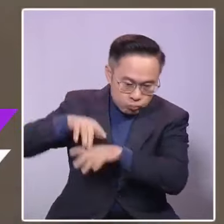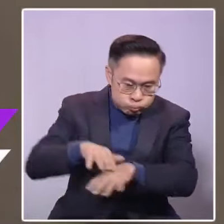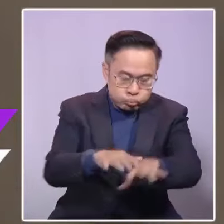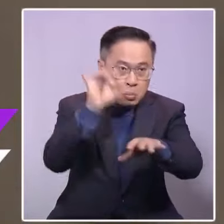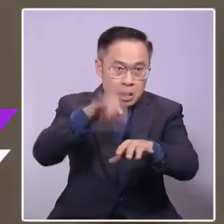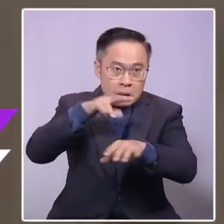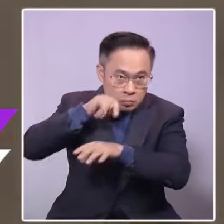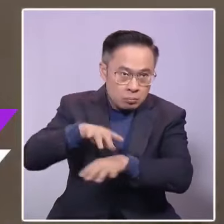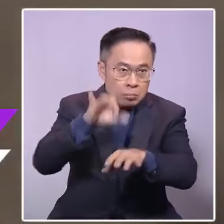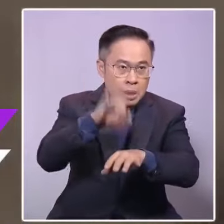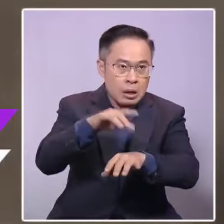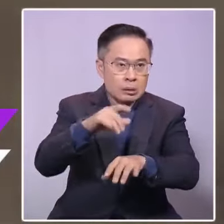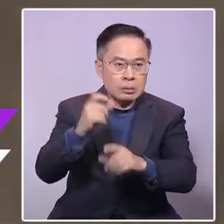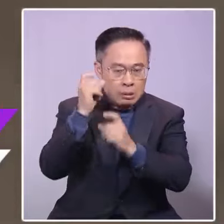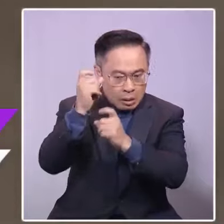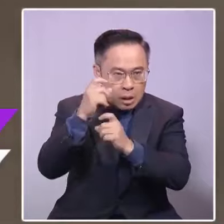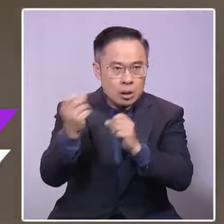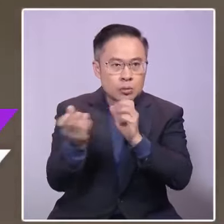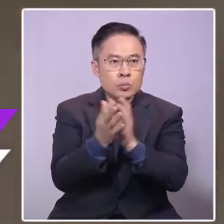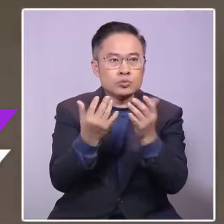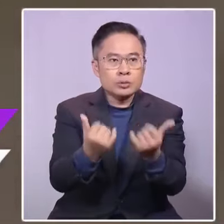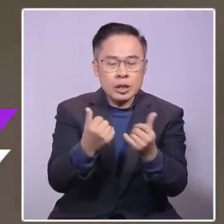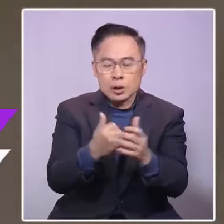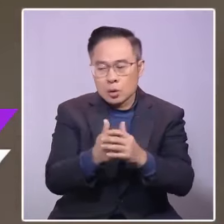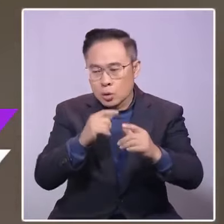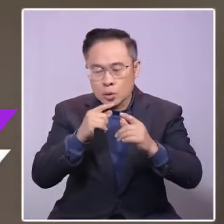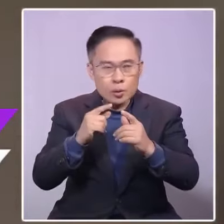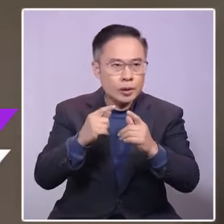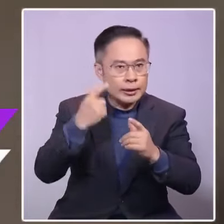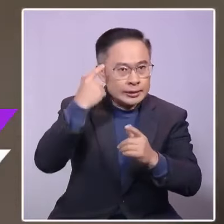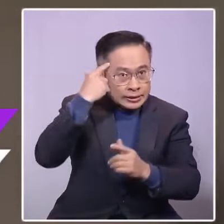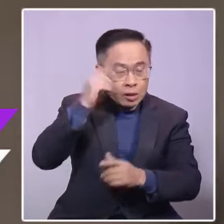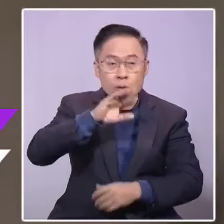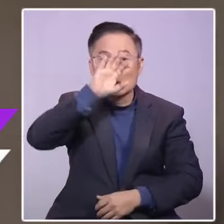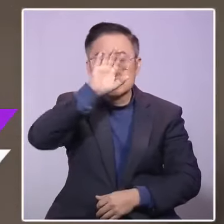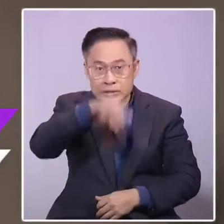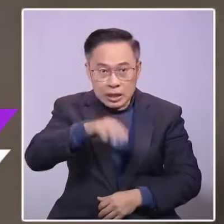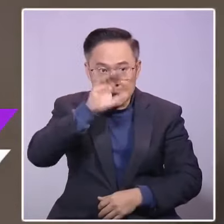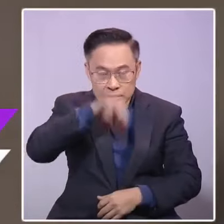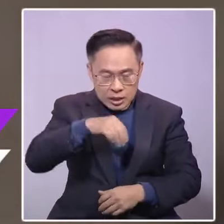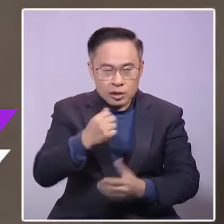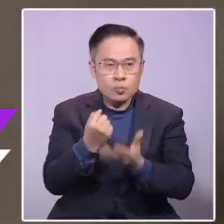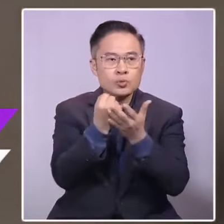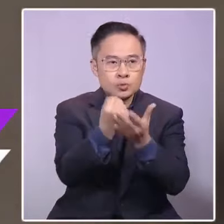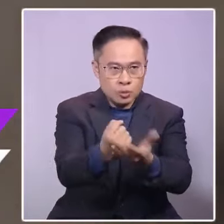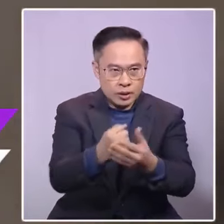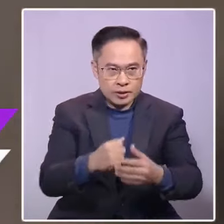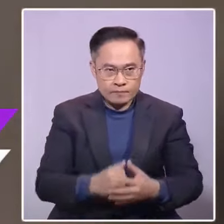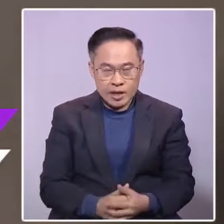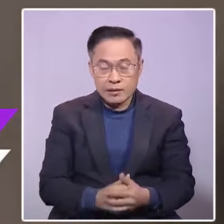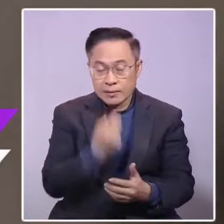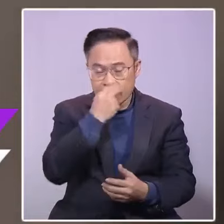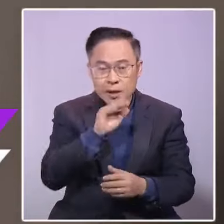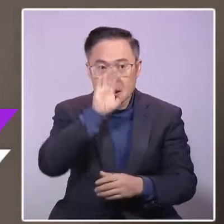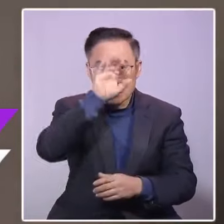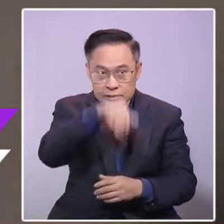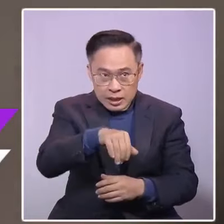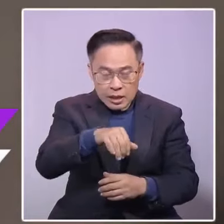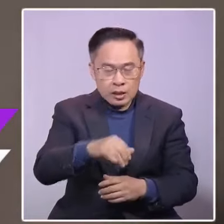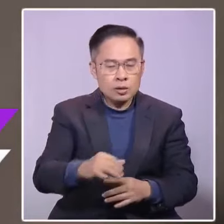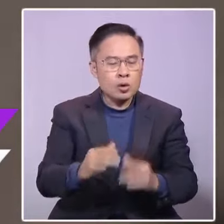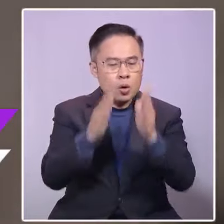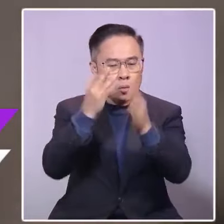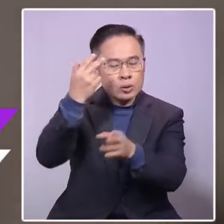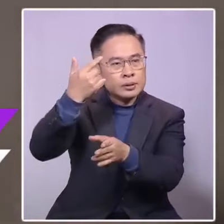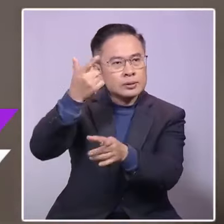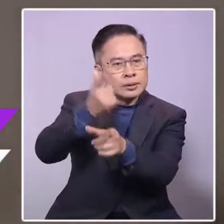ำแล้วเนี่ยโอ้มันยากยิ่งจริงๆก็เลยต้องตัดสินใจครับใช้ช้างเพื่อนแก้วนี่แหละฮะควบลงไปช่ว